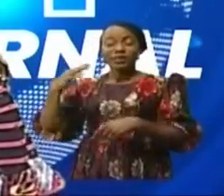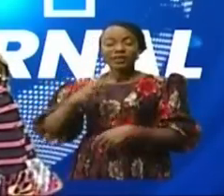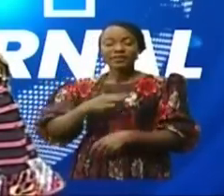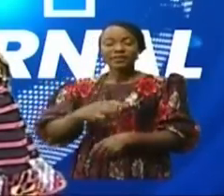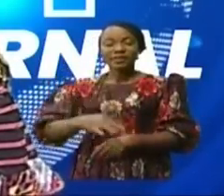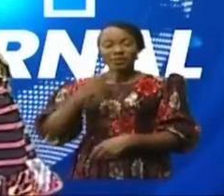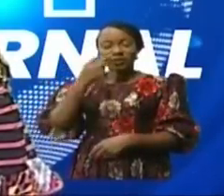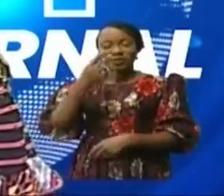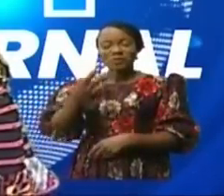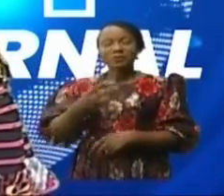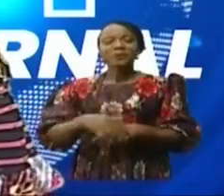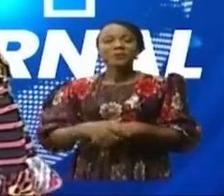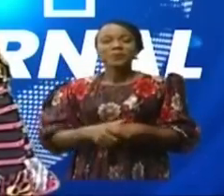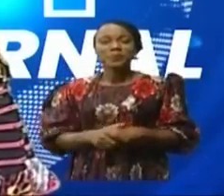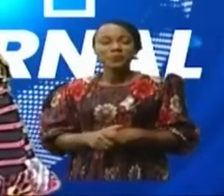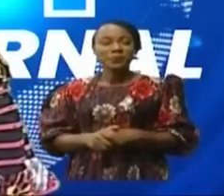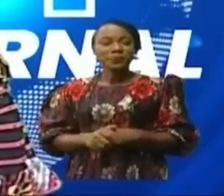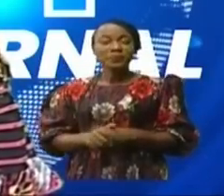Tshilombo. Regardez.